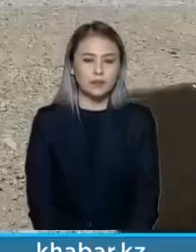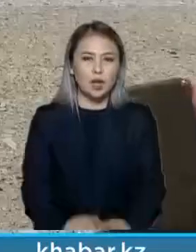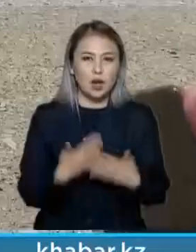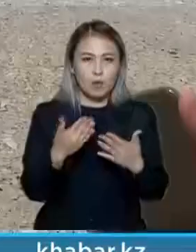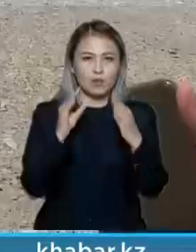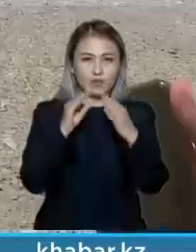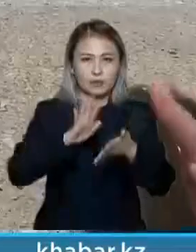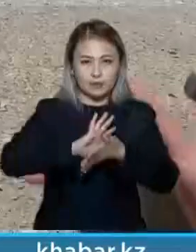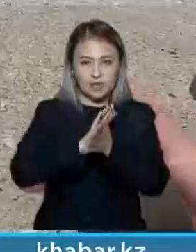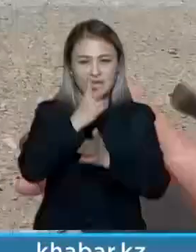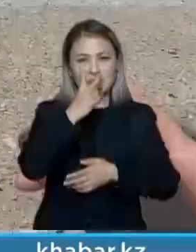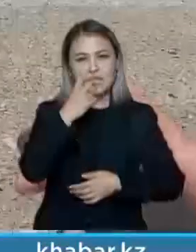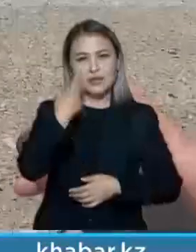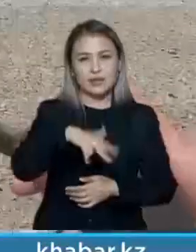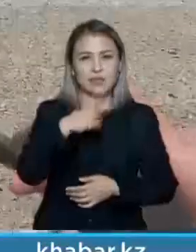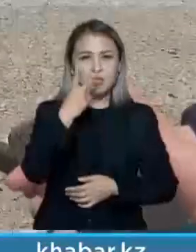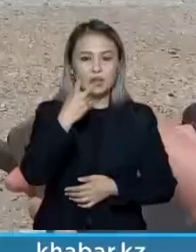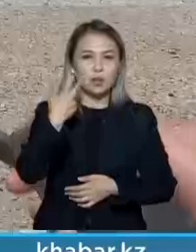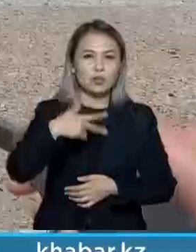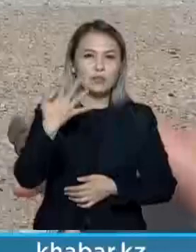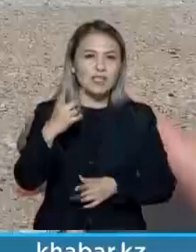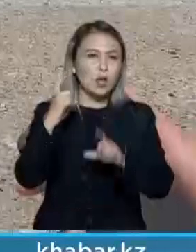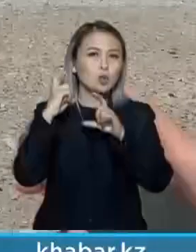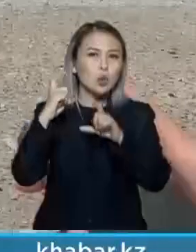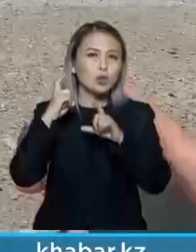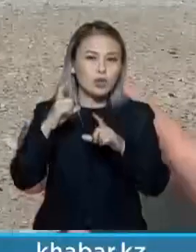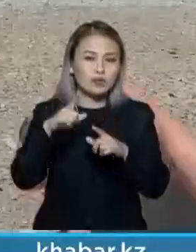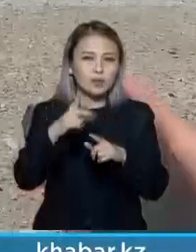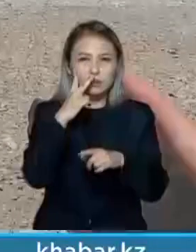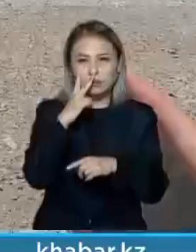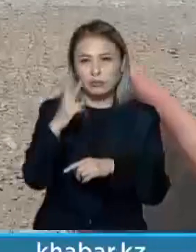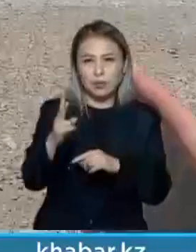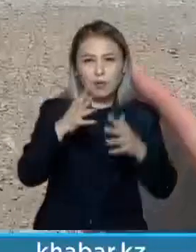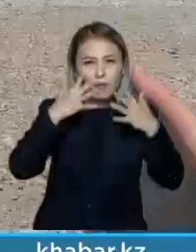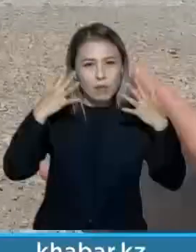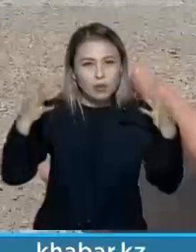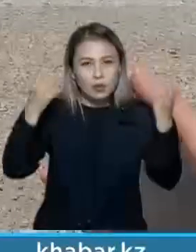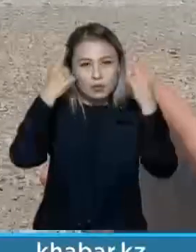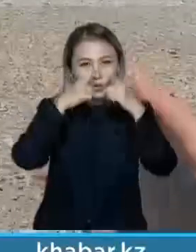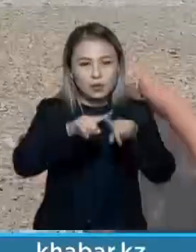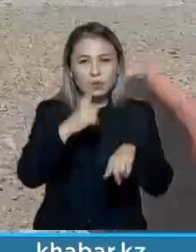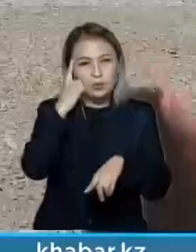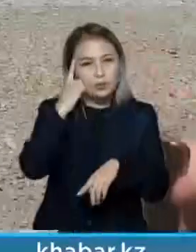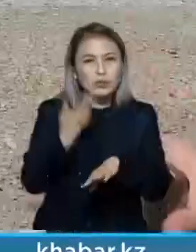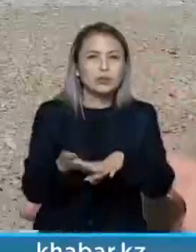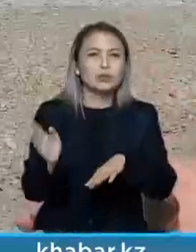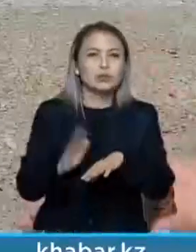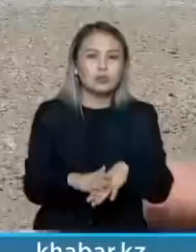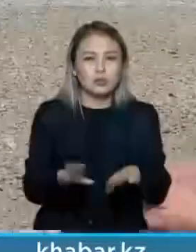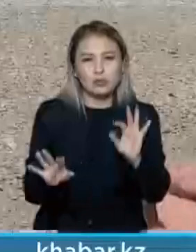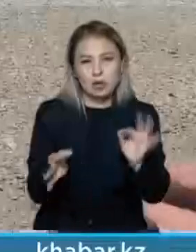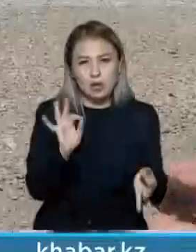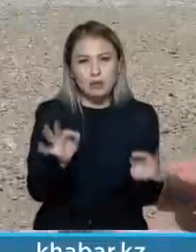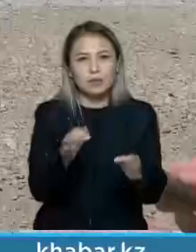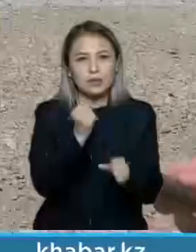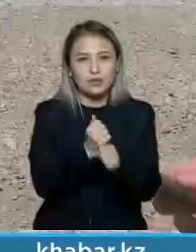Бұл көліктің сыйымдылығы 230-235 тоннаға дейін жетеді. Сыртынан қарап, үлкен техниканы тізгіндеу қиын деп ойлайтынмын.